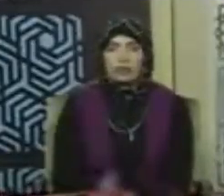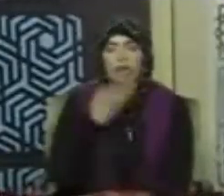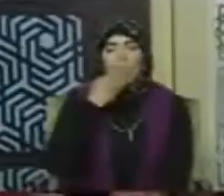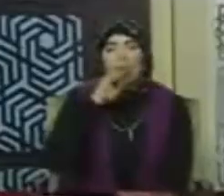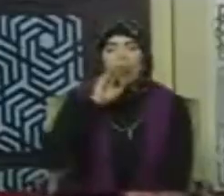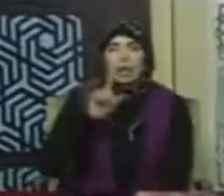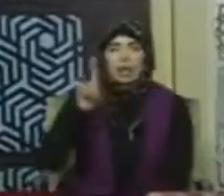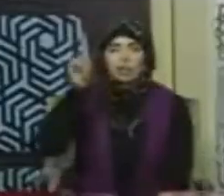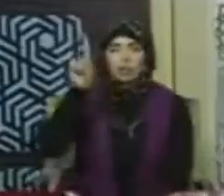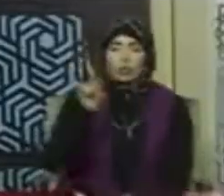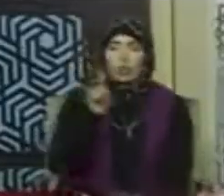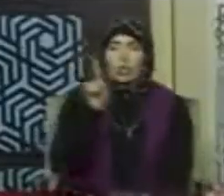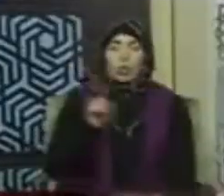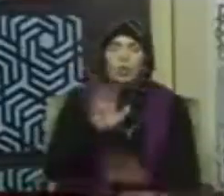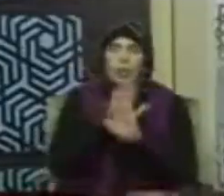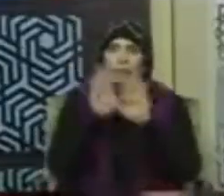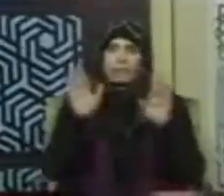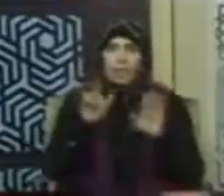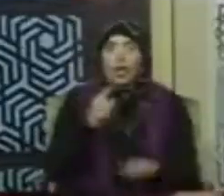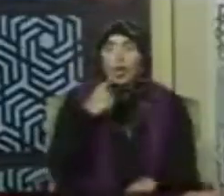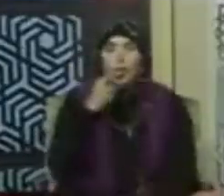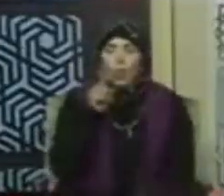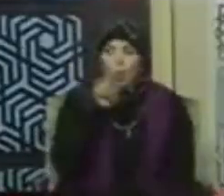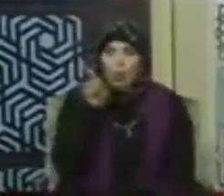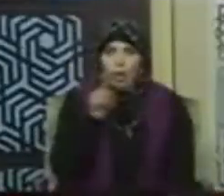الحمد لله وكفى، وصلاة